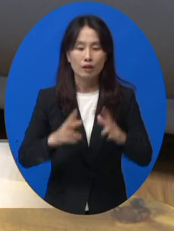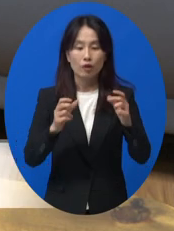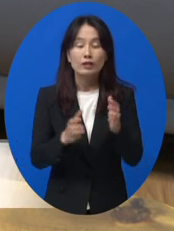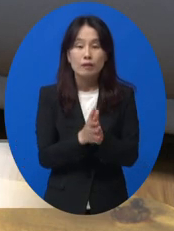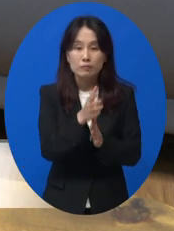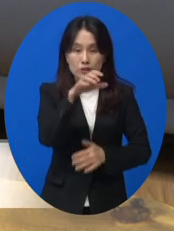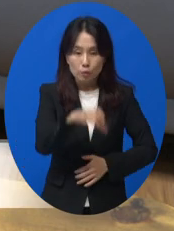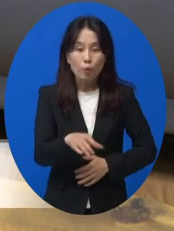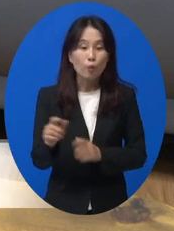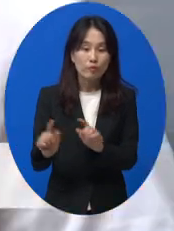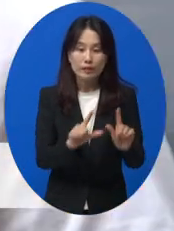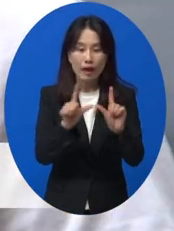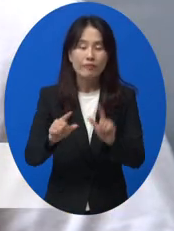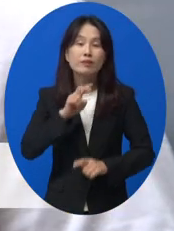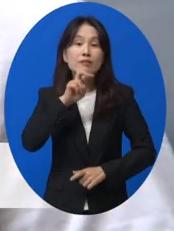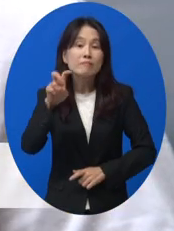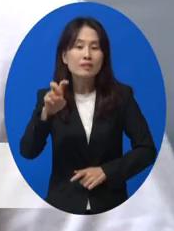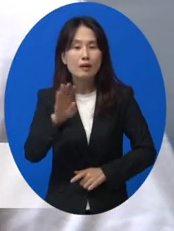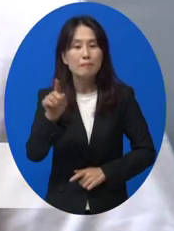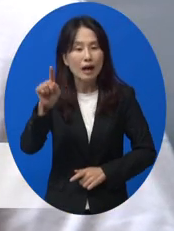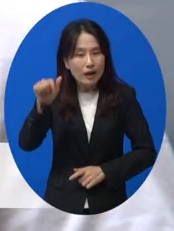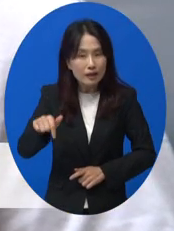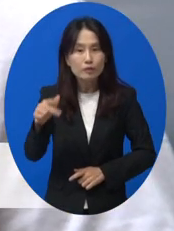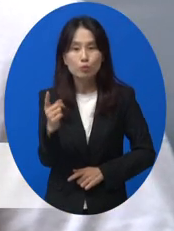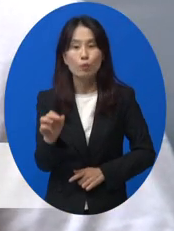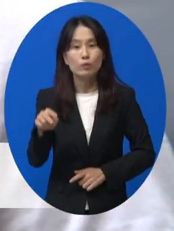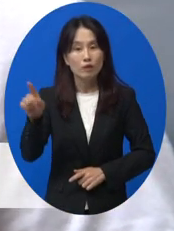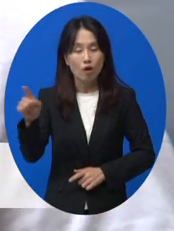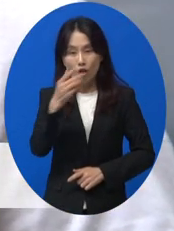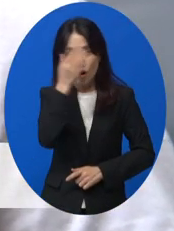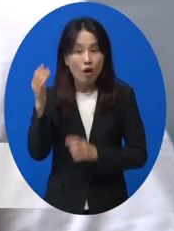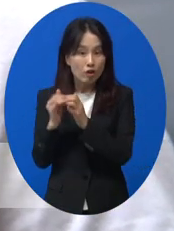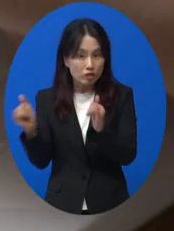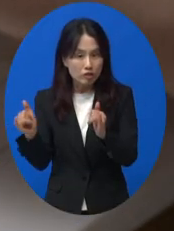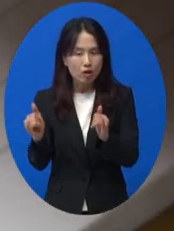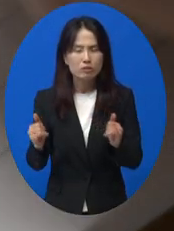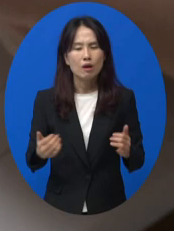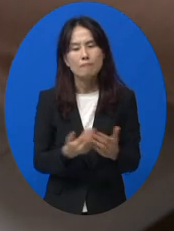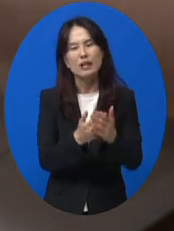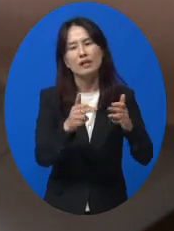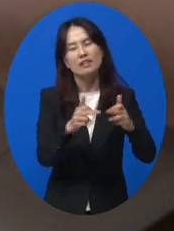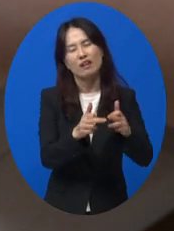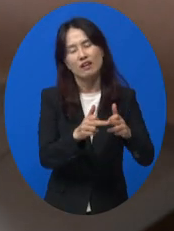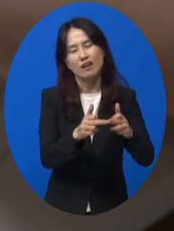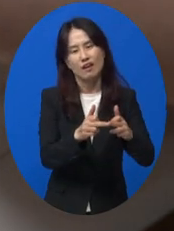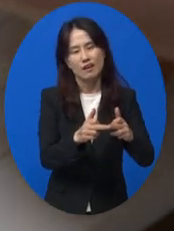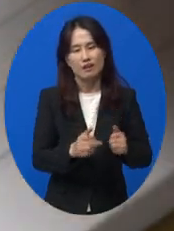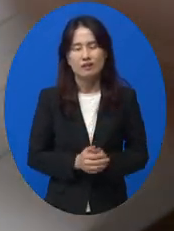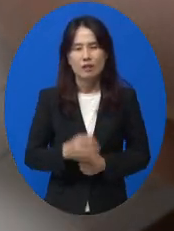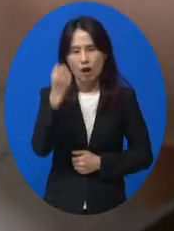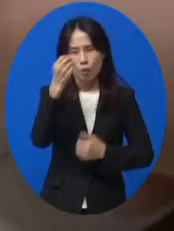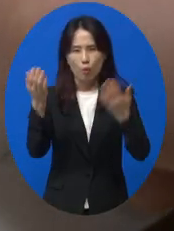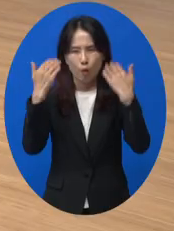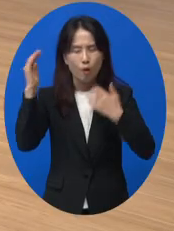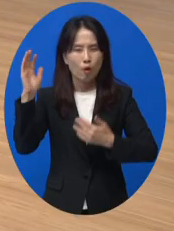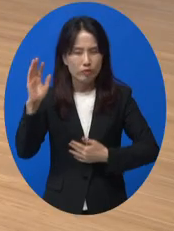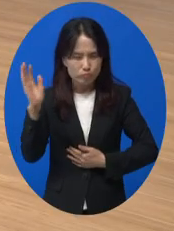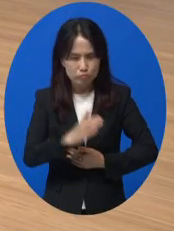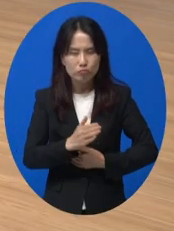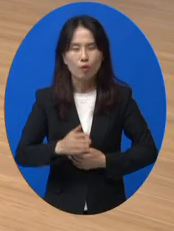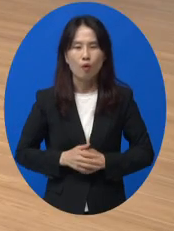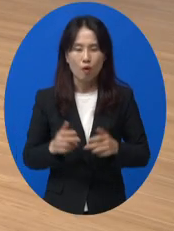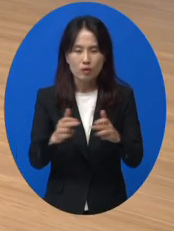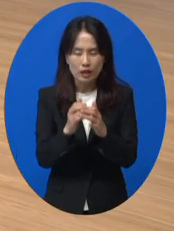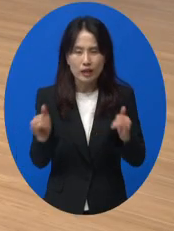성남시 미금동에 사는 20살 박종서 씨. 발달장애 판정을 받고 고등학교 때부터 장애인